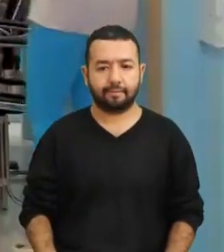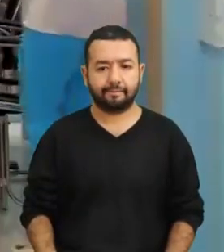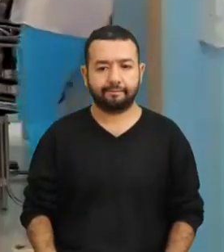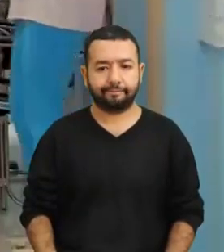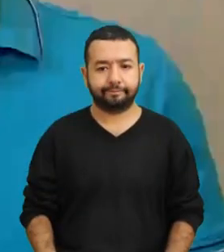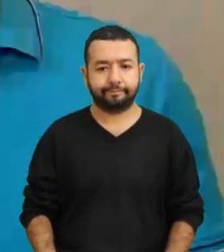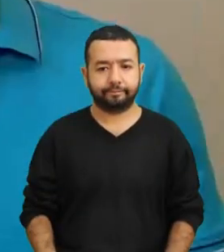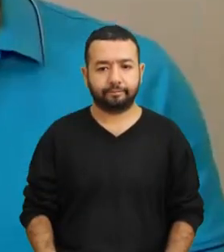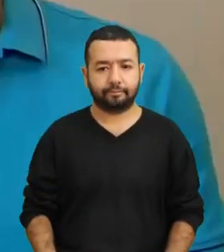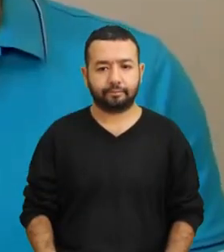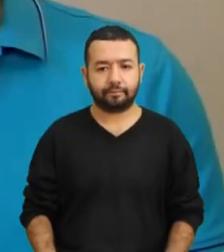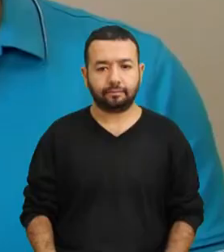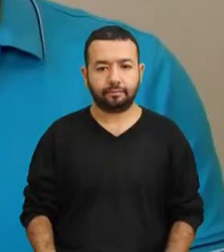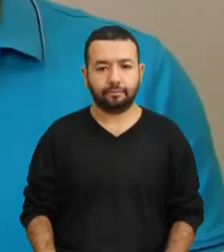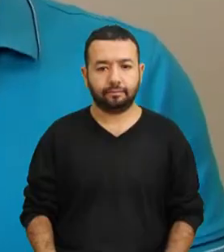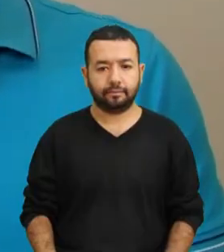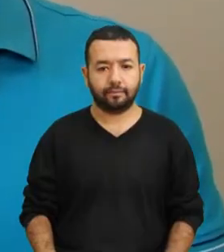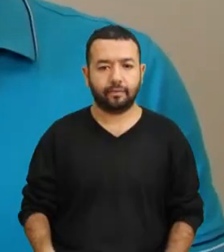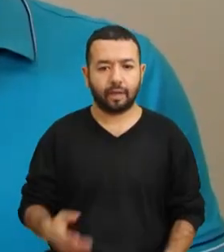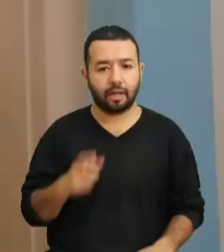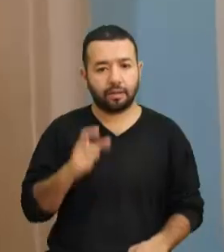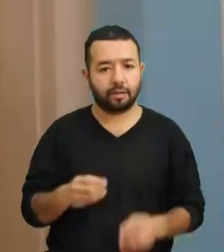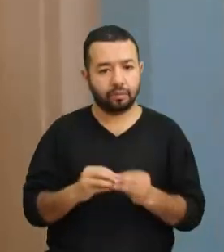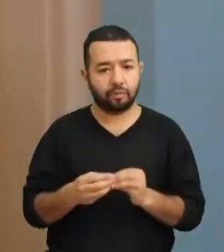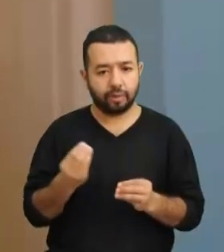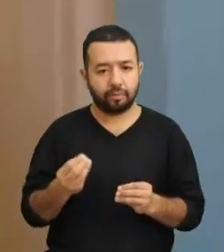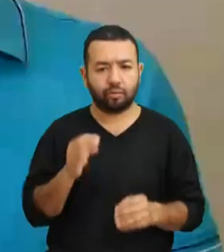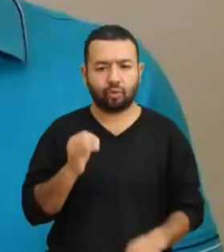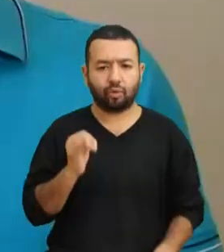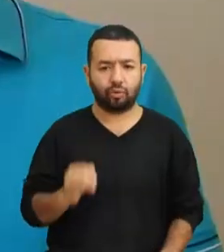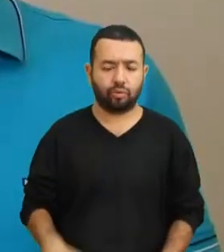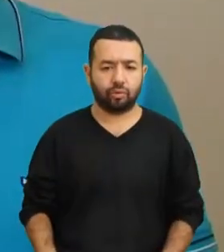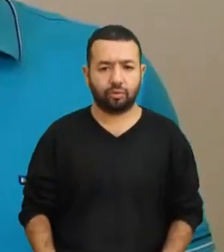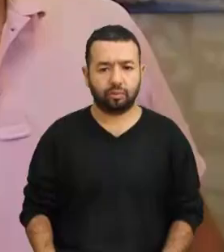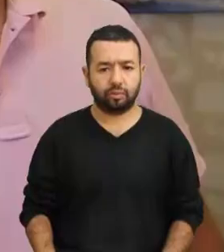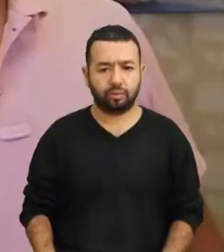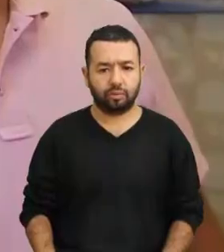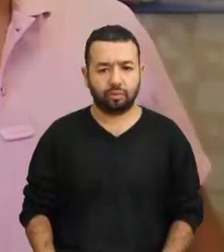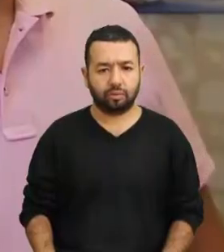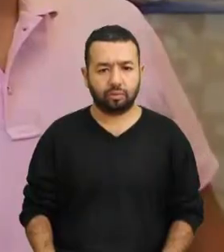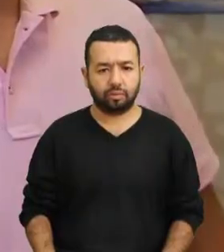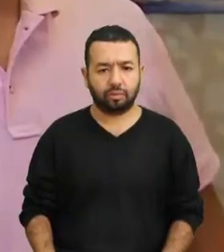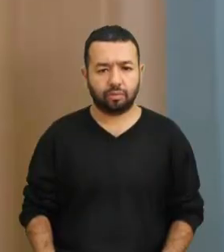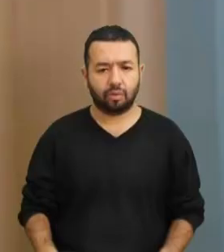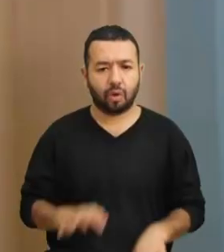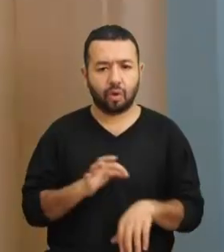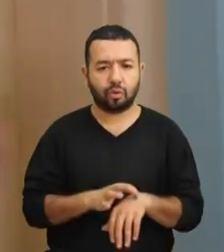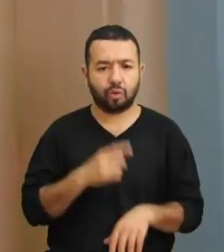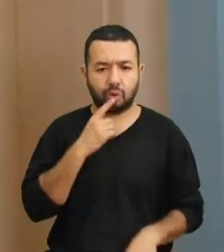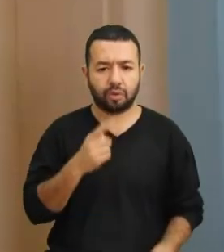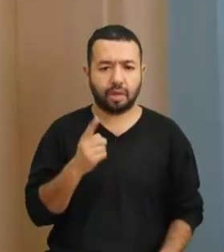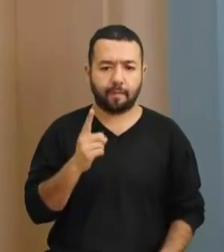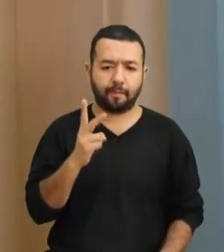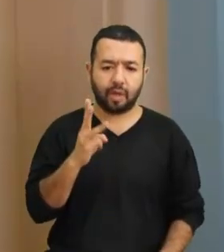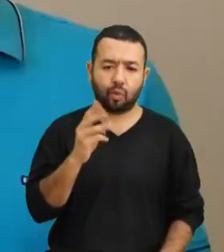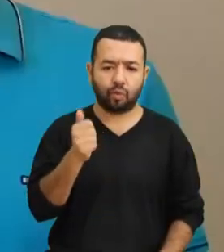Sağ olun efendim. Şevval Hanım durumu nasıl? Kötü. Yani doktor dedi ki